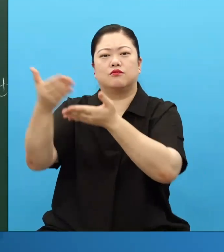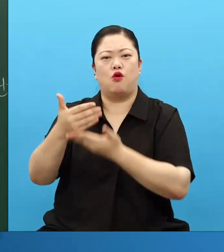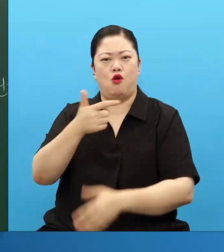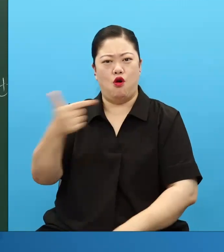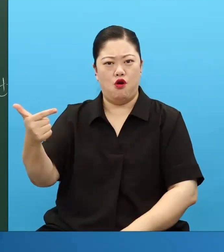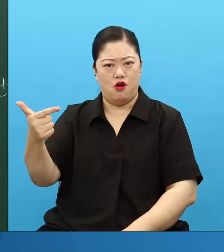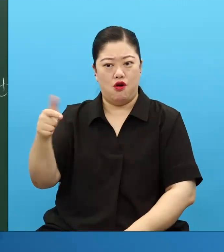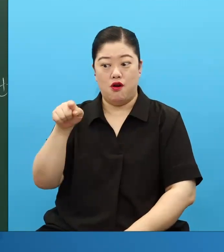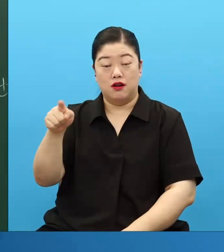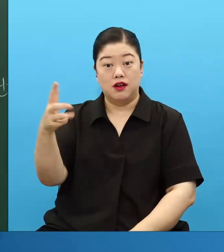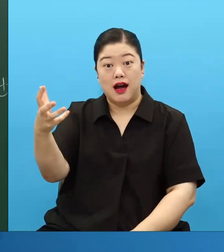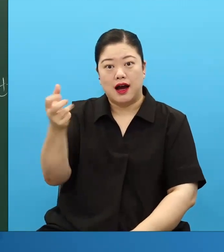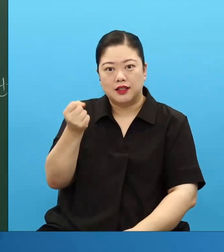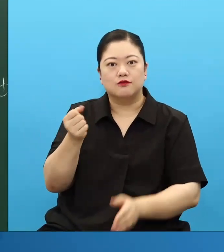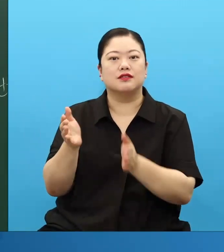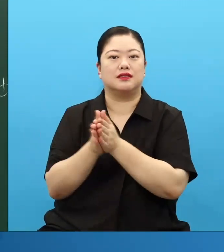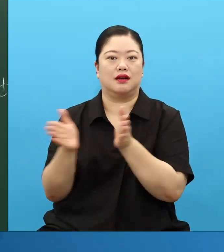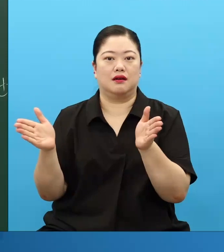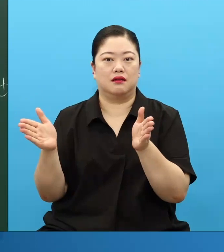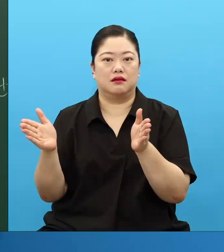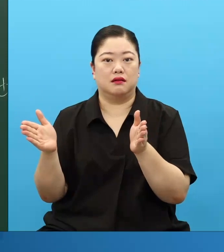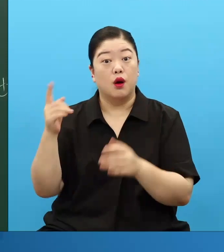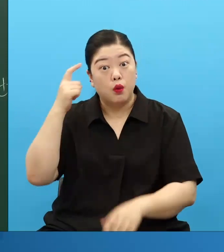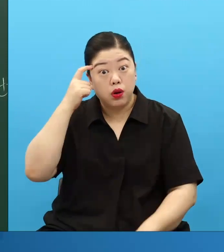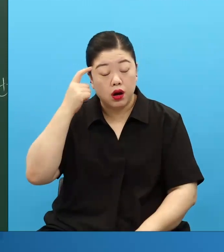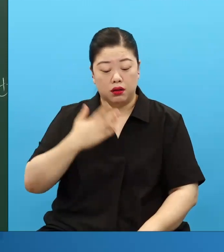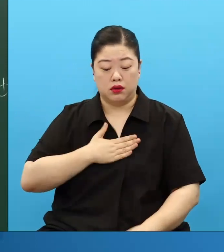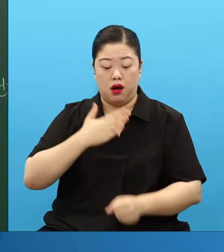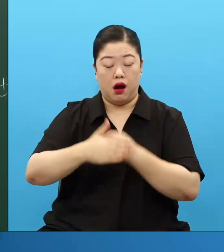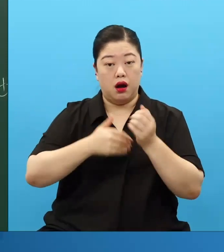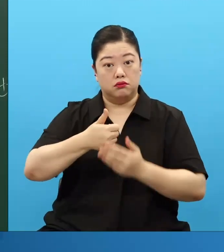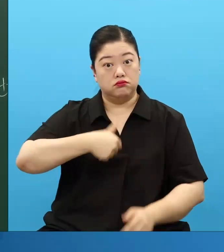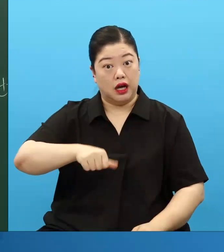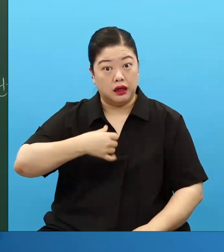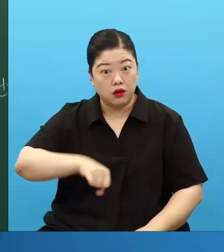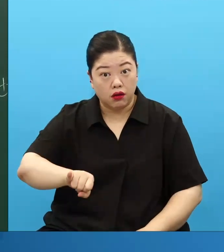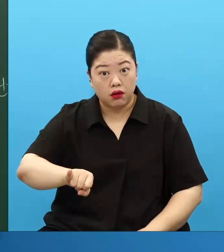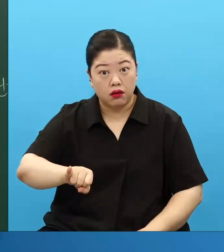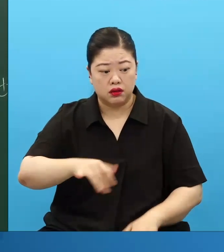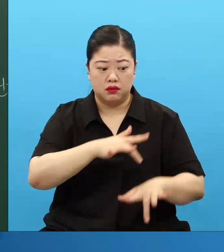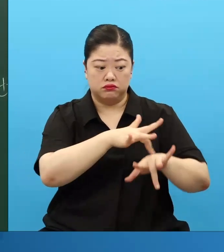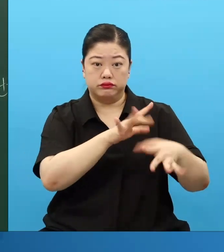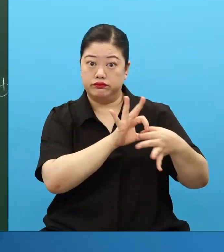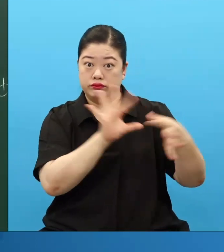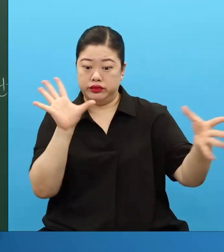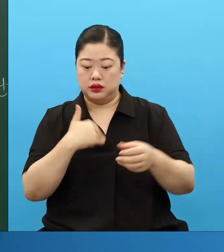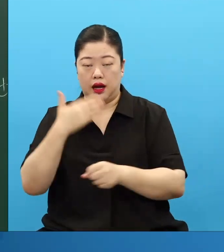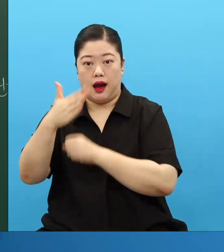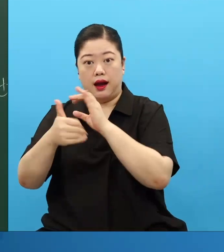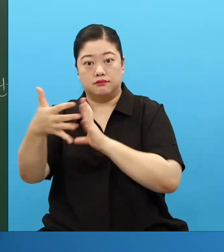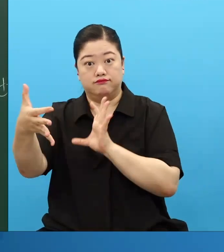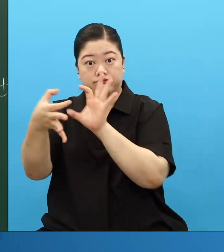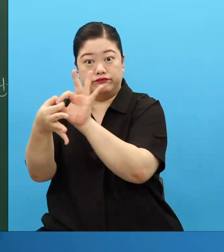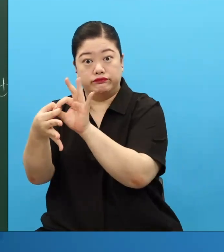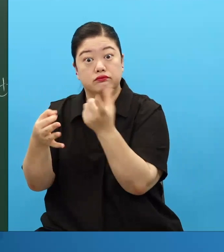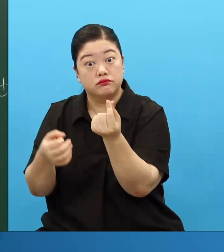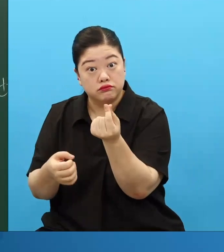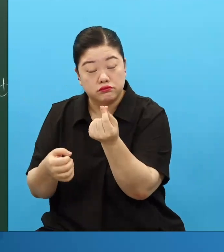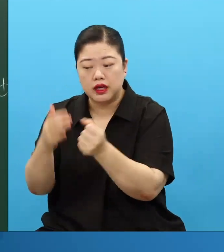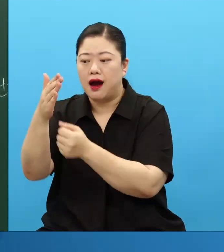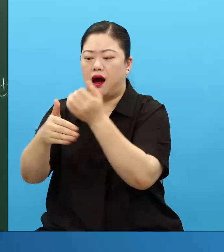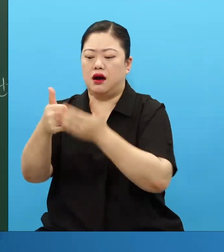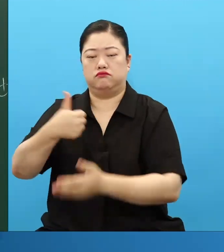말까 쓰더라고. 무슨 말인지 알아요. They wanted me to just spend time with them and visit their homes instead of going out to evangelize. They even went as far as saying, oh, you know, what's the use if you go to evangelize lots of people, they come